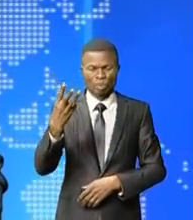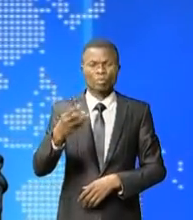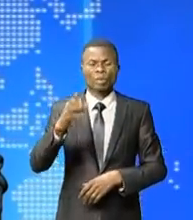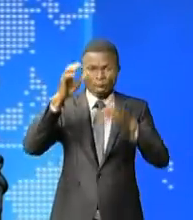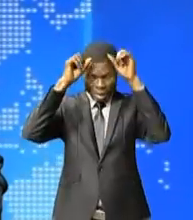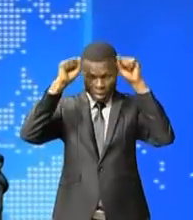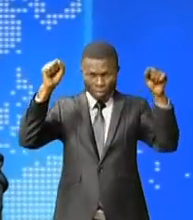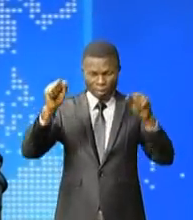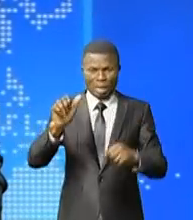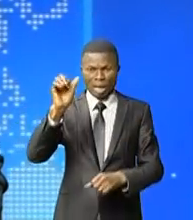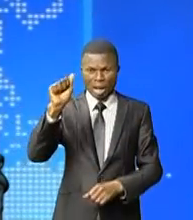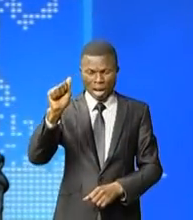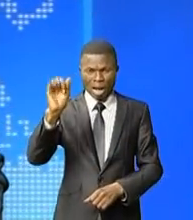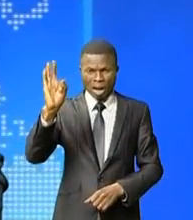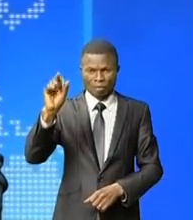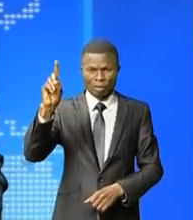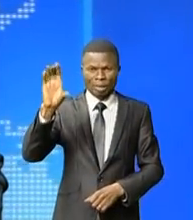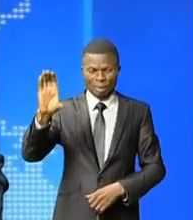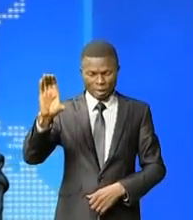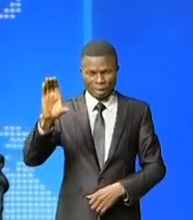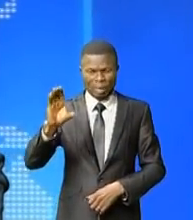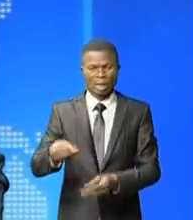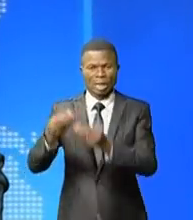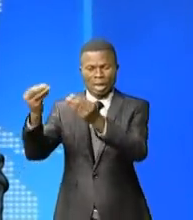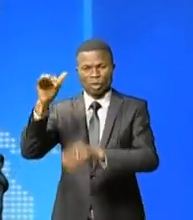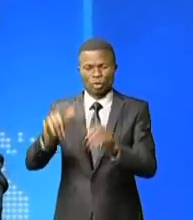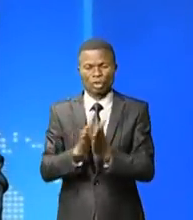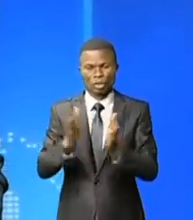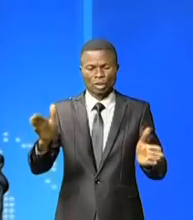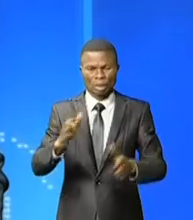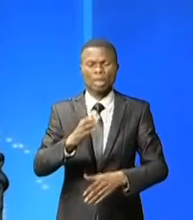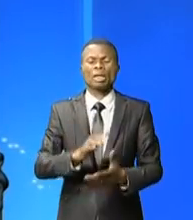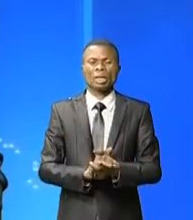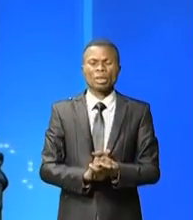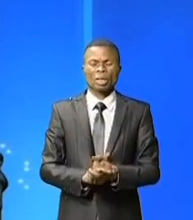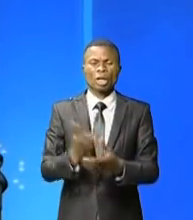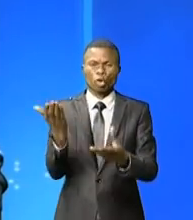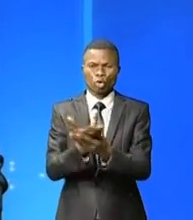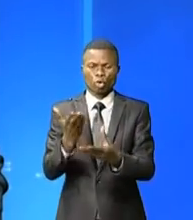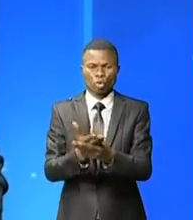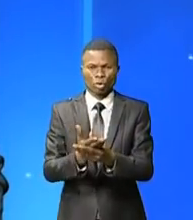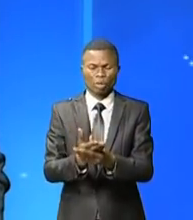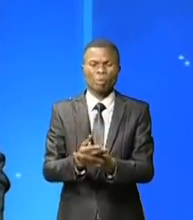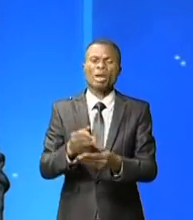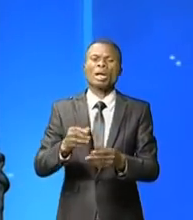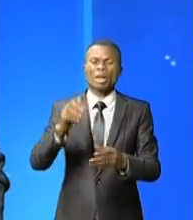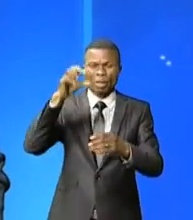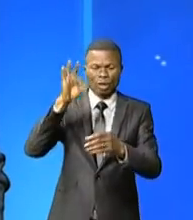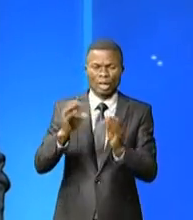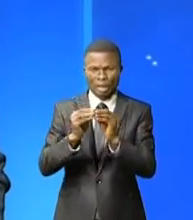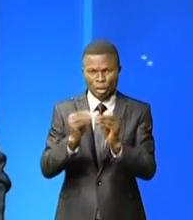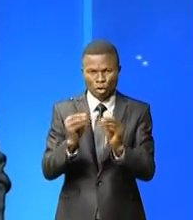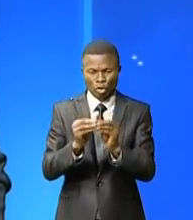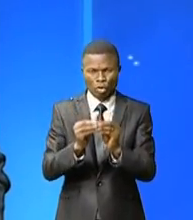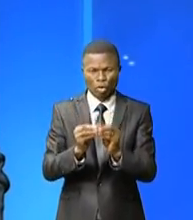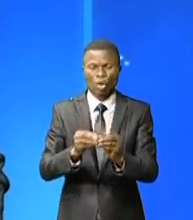Modeste Baati-Lukwebo, a remis au secrétaire général de l'UDPS, Augustin Kabuya, une copie du procès verbal de la réunion